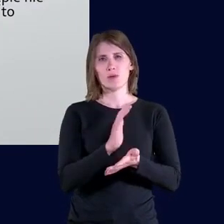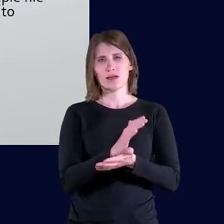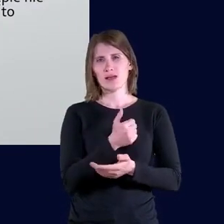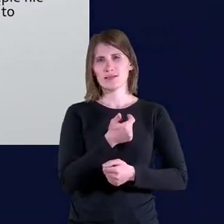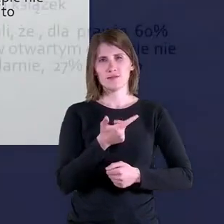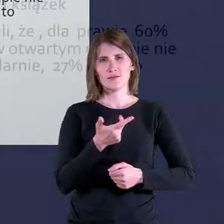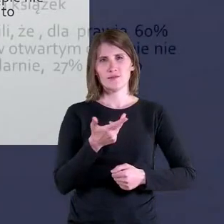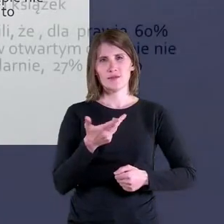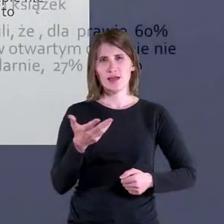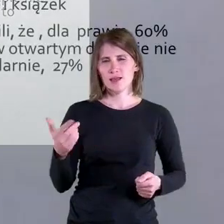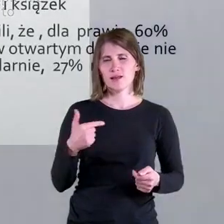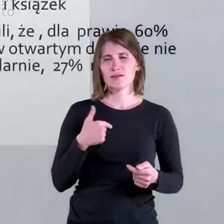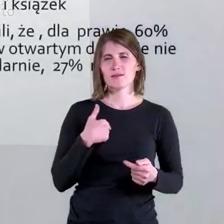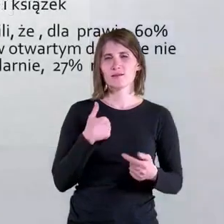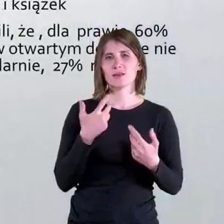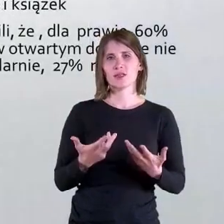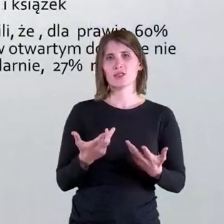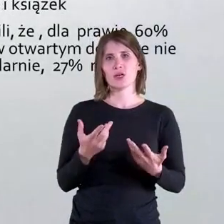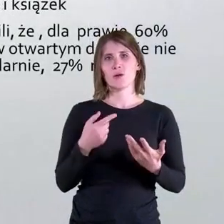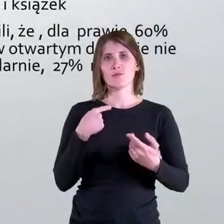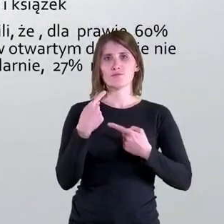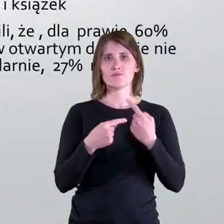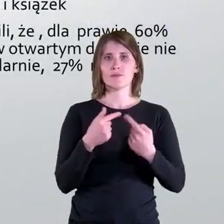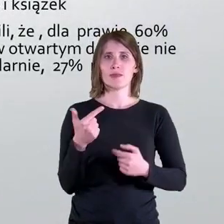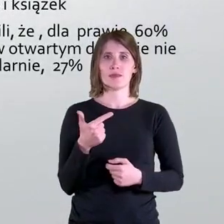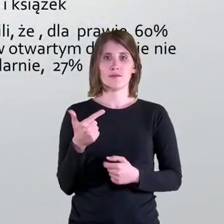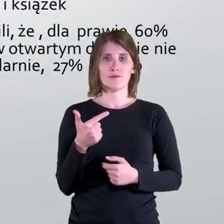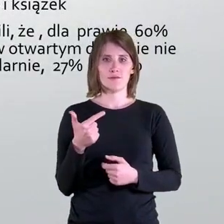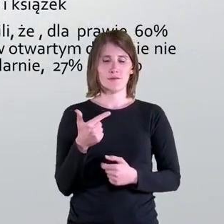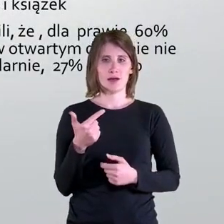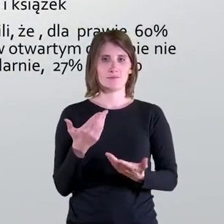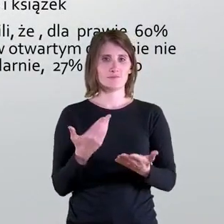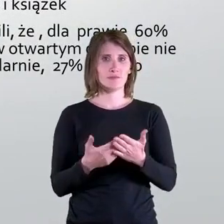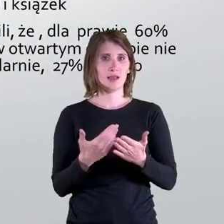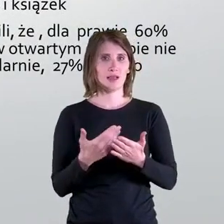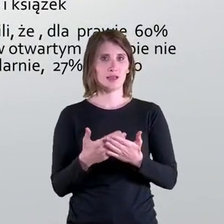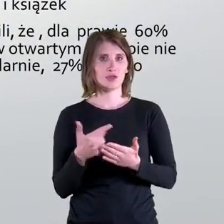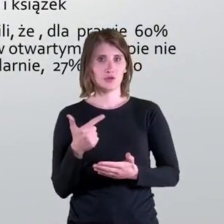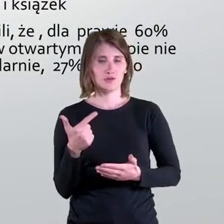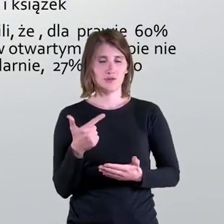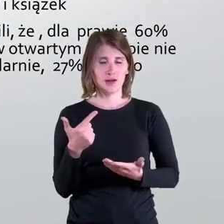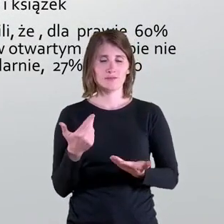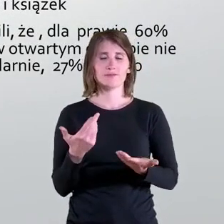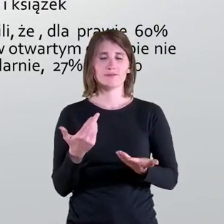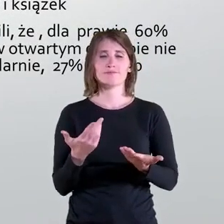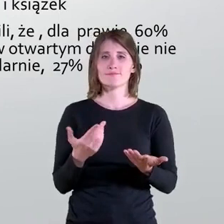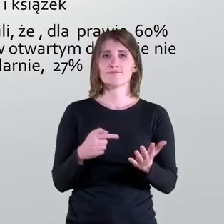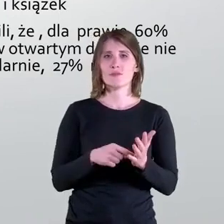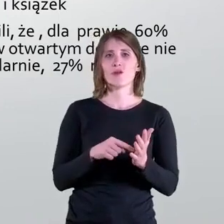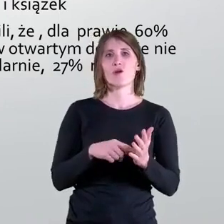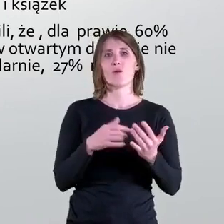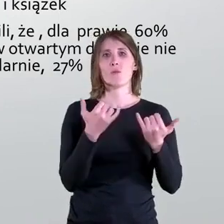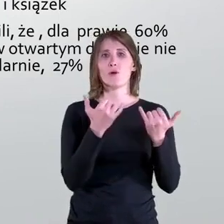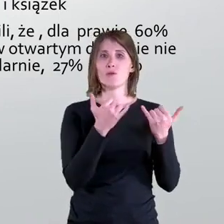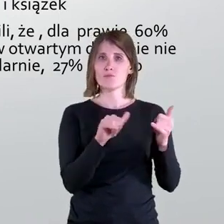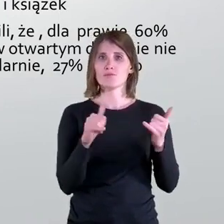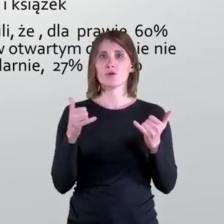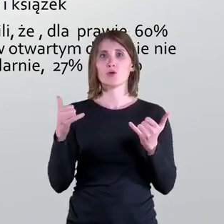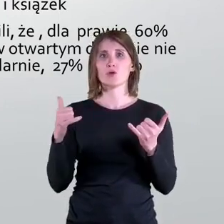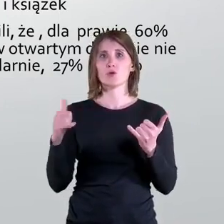wiele chciałbym się odnieść dwóch dlaczego ty konkretnie ponieważ różnią mnie